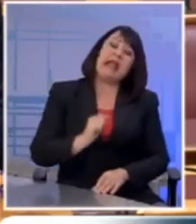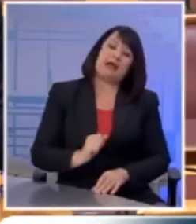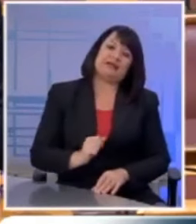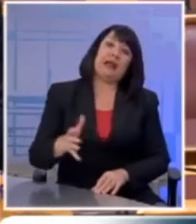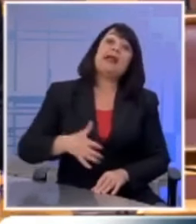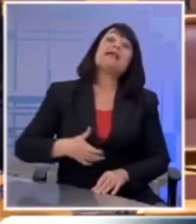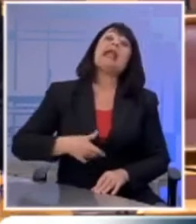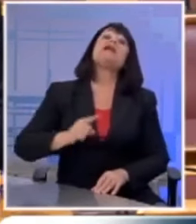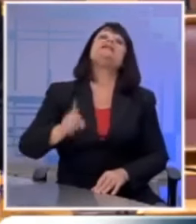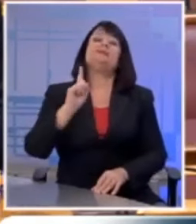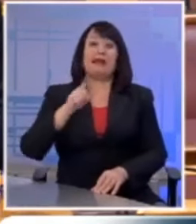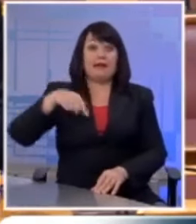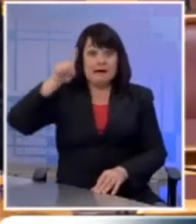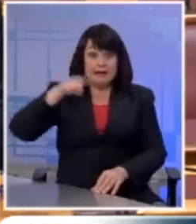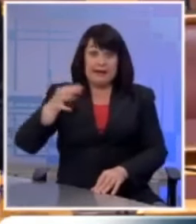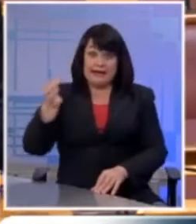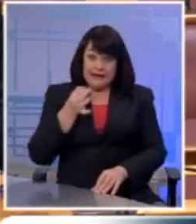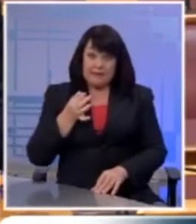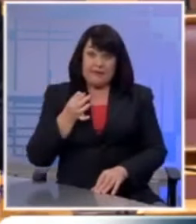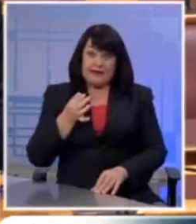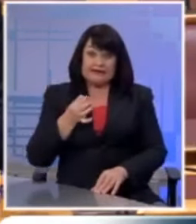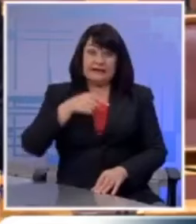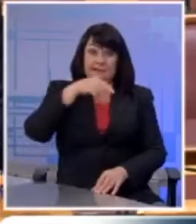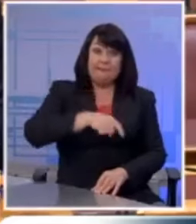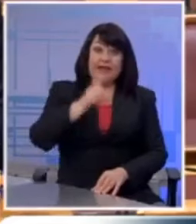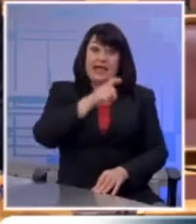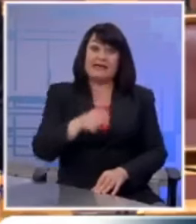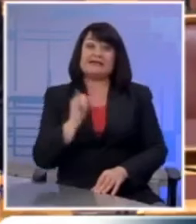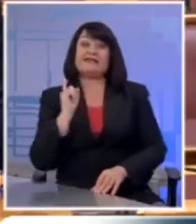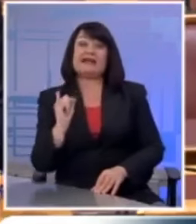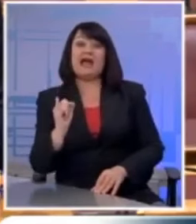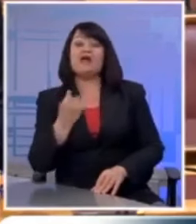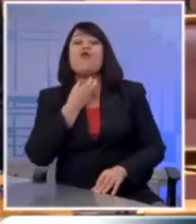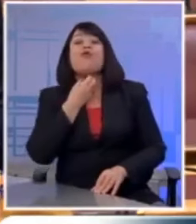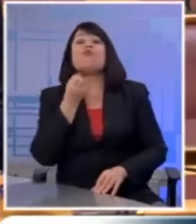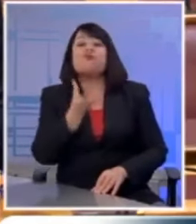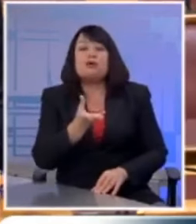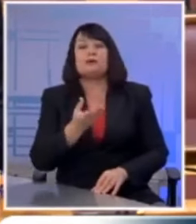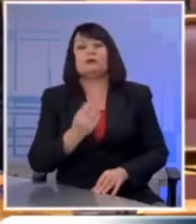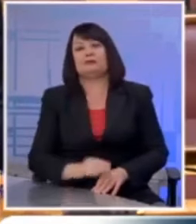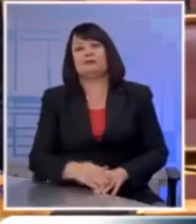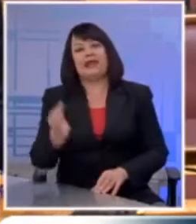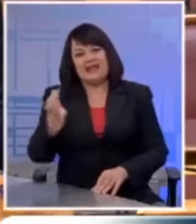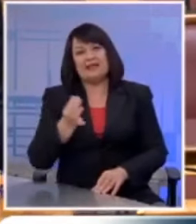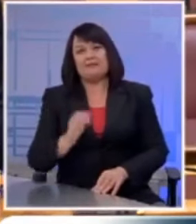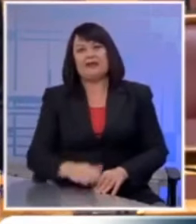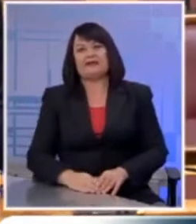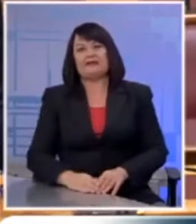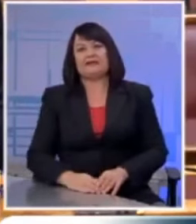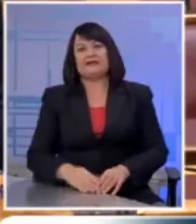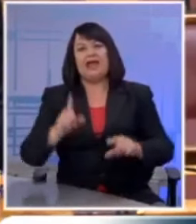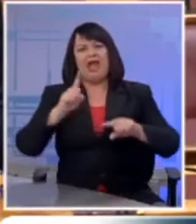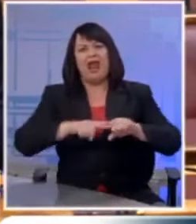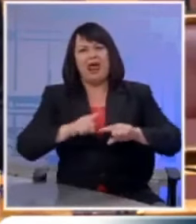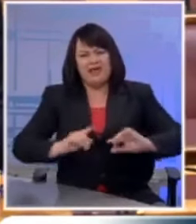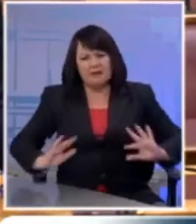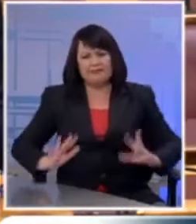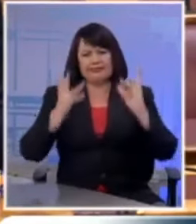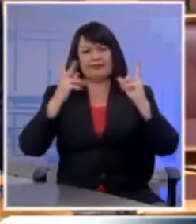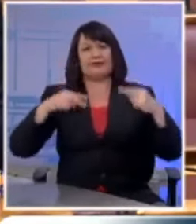γιατί είπατε εκείνη την ημέρα ότι το PSI είναι προδοτική πράξη και ξεσηκώσατε την Ελλάδα. Και ως